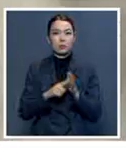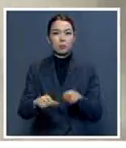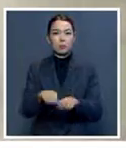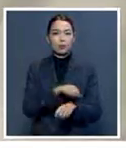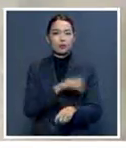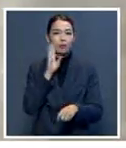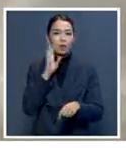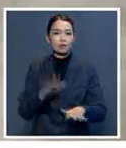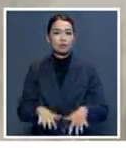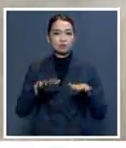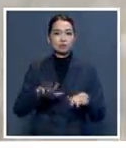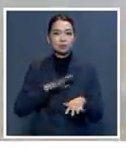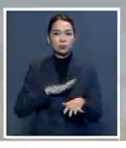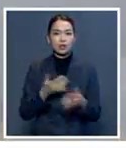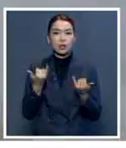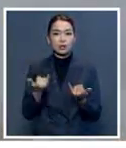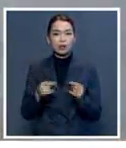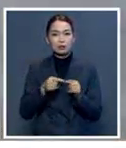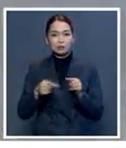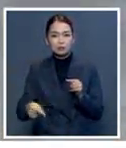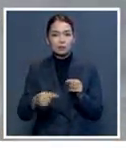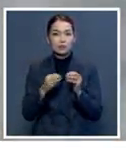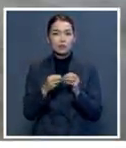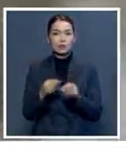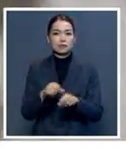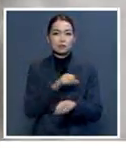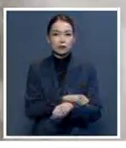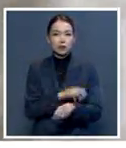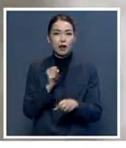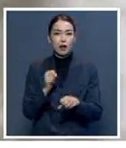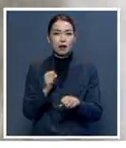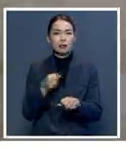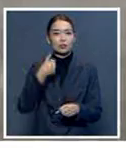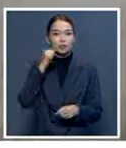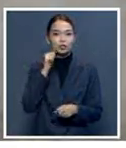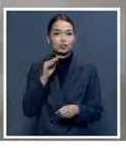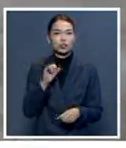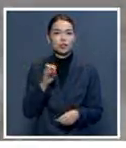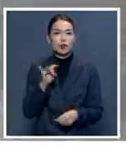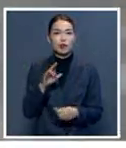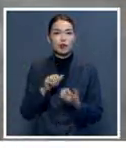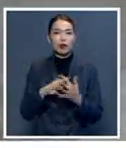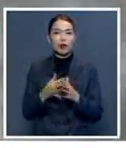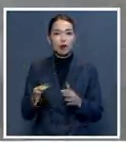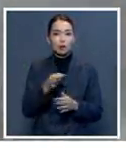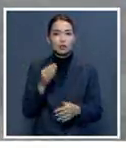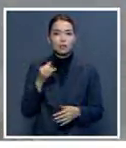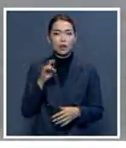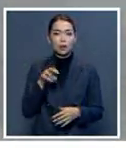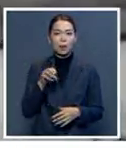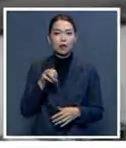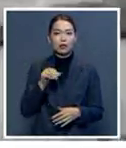аумағын су басқан. Тереңдігі 10 сантиметрден аспайды. Ал кеше Жаңарқа ауданына қарасты Жәйрем Қаражал